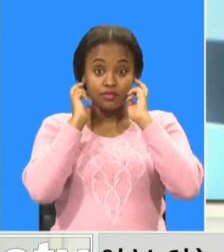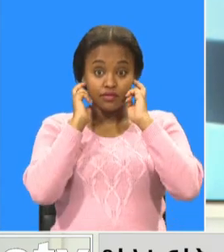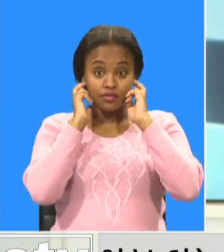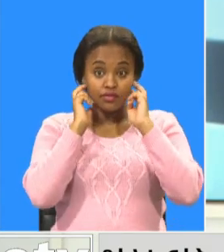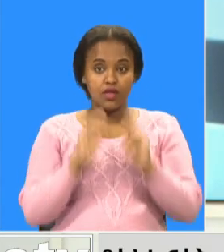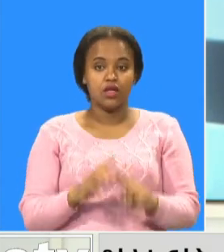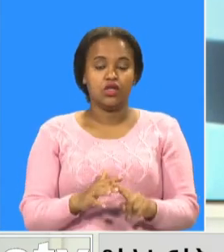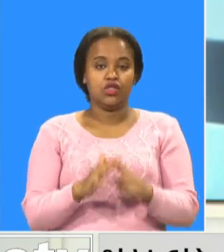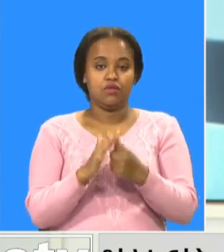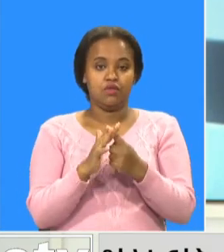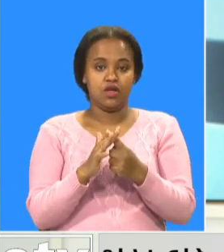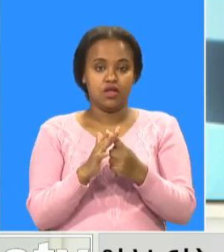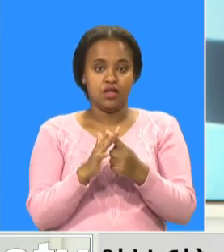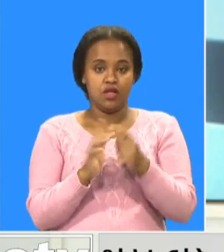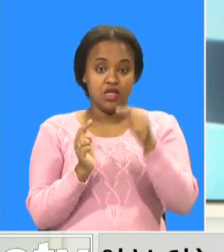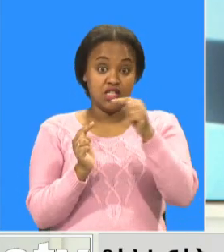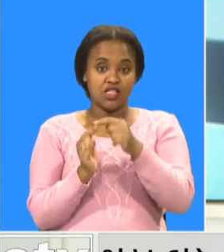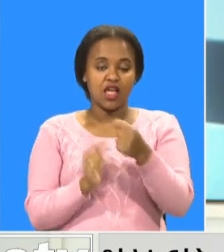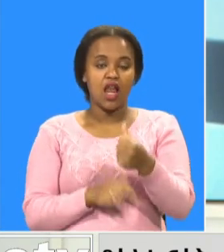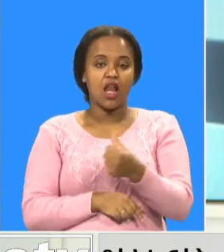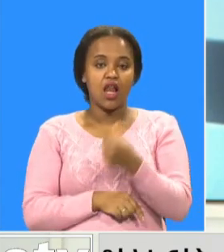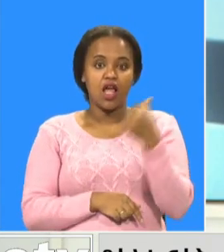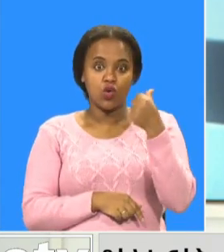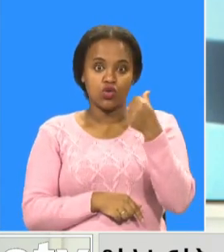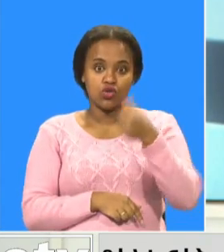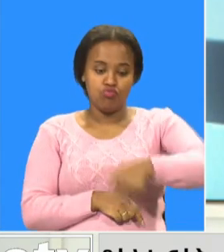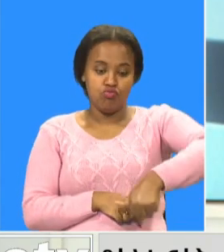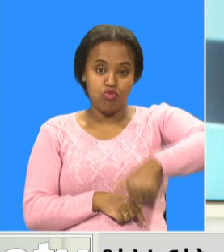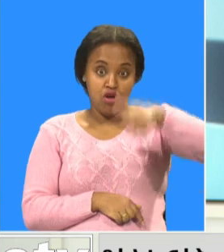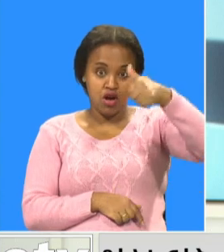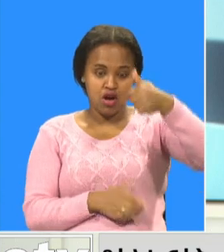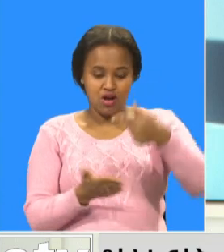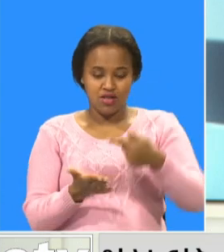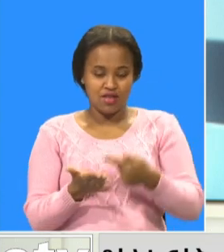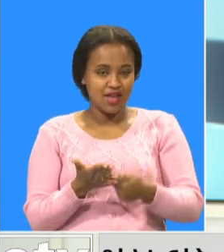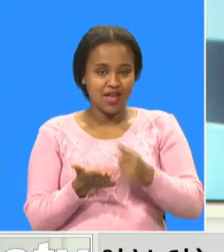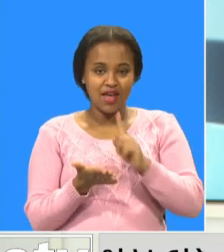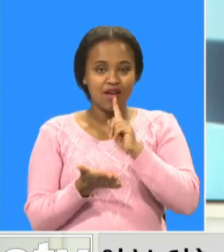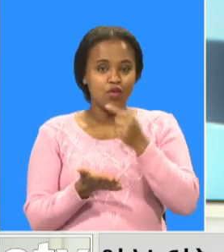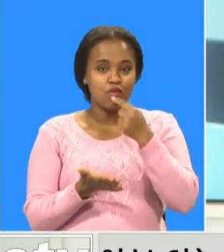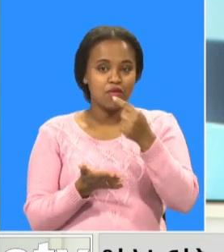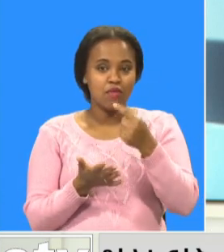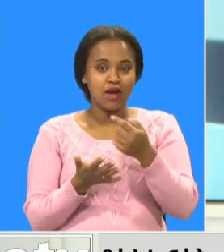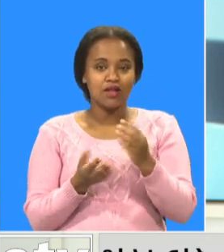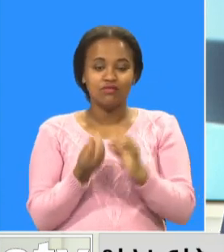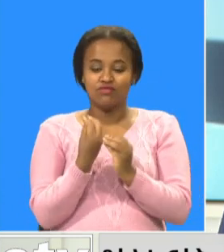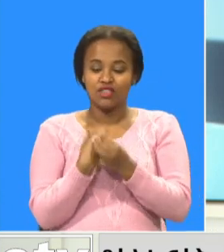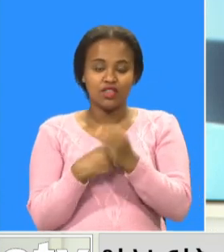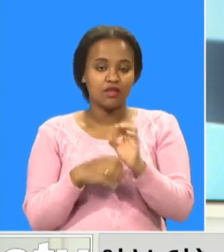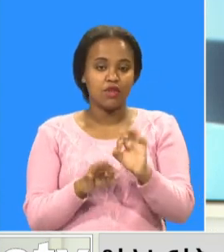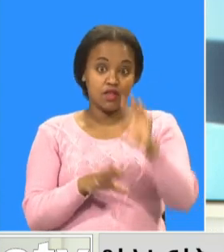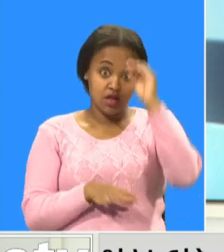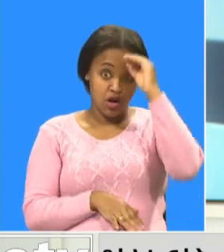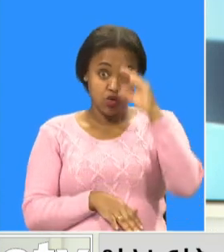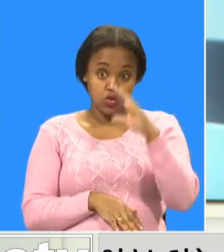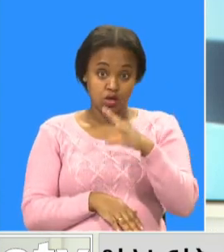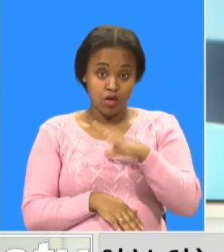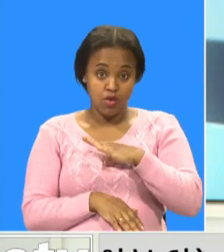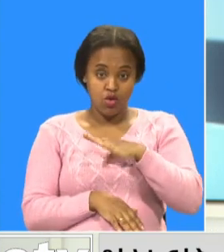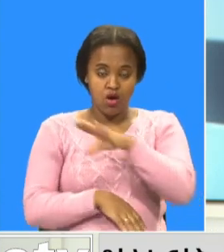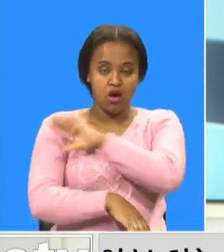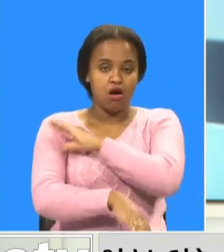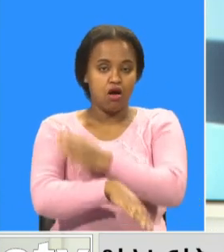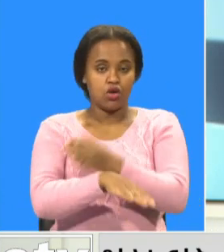እስከ ሌሎች ያው በዋናነት ይሄ ነው የሚባል ትሪትመንት የለውም እስካሁን። ሰው ኢሚዩኒቲውን